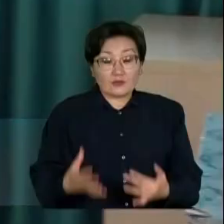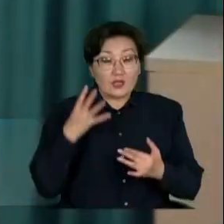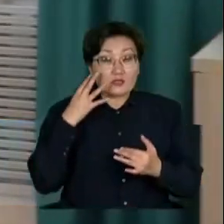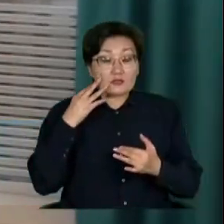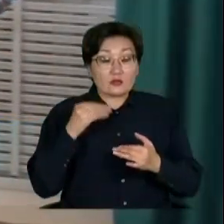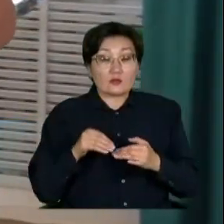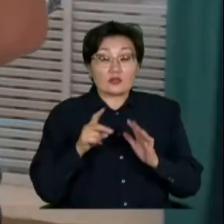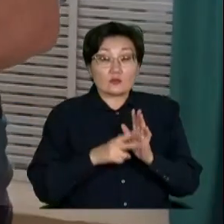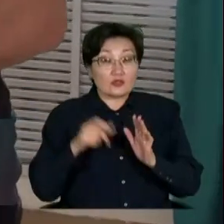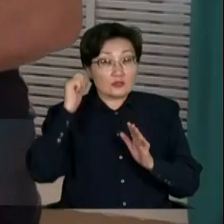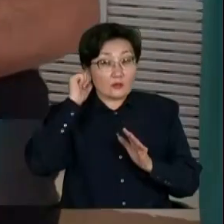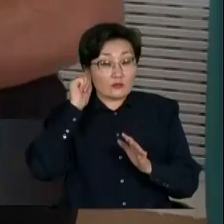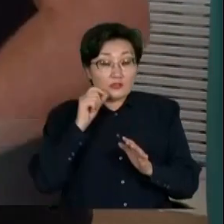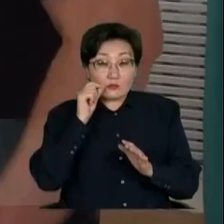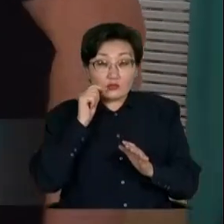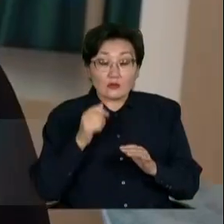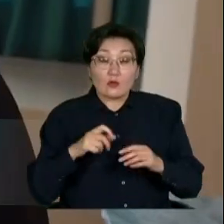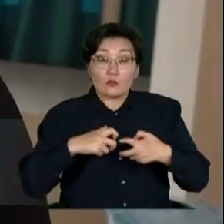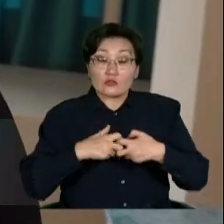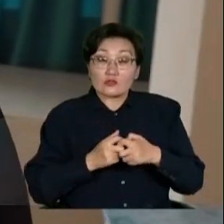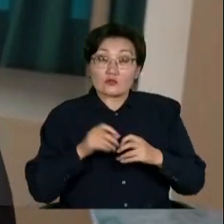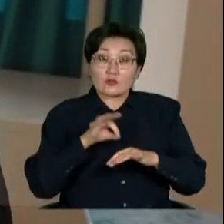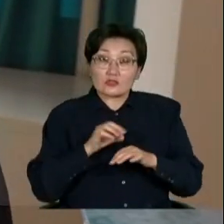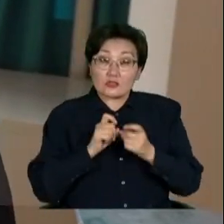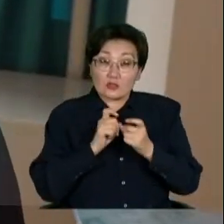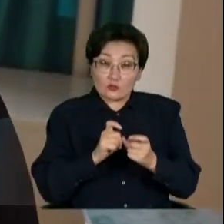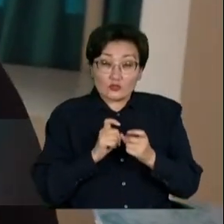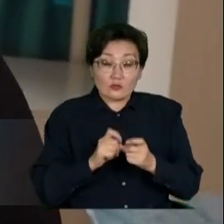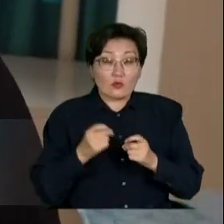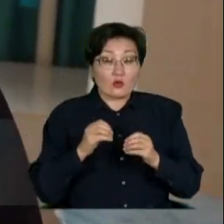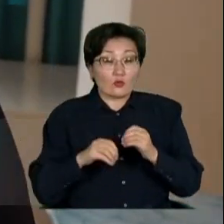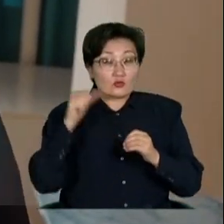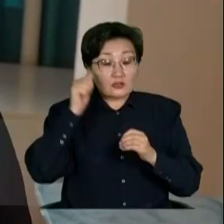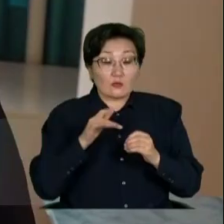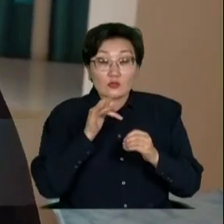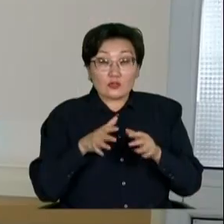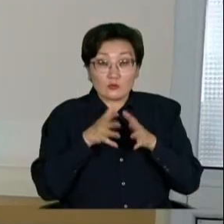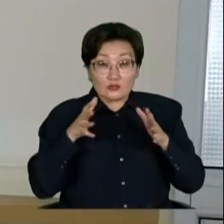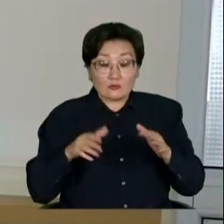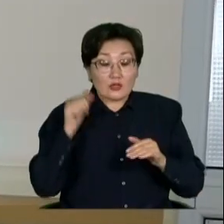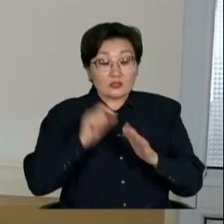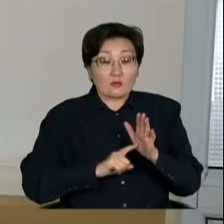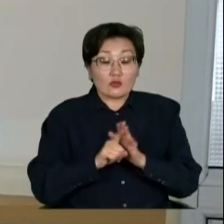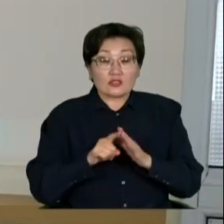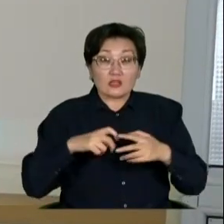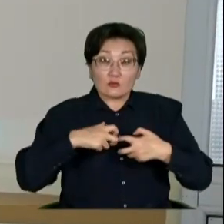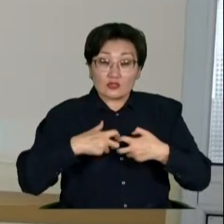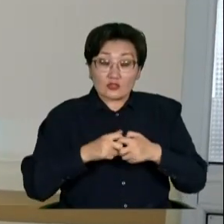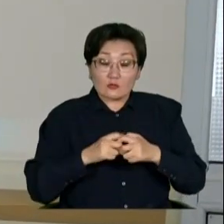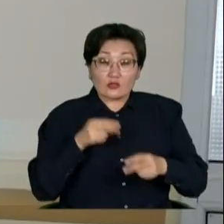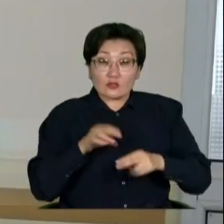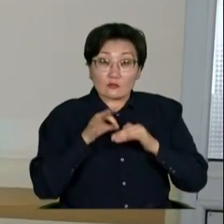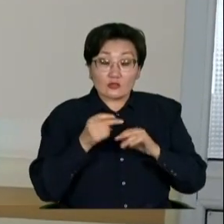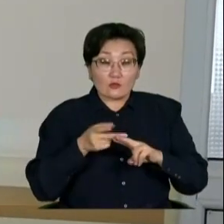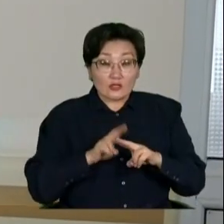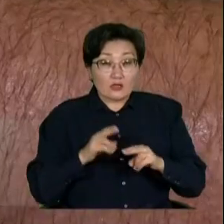Алматылық 70 жастағы Николай Шрамковтың буын ауруларымен күресіп келе жатқанына 10 жылдан асқан. Жыл басында жамбас буынына ота жасатқан ол бұл